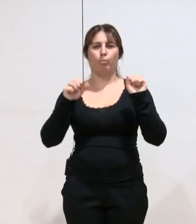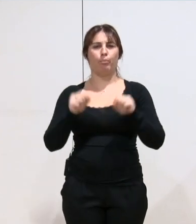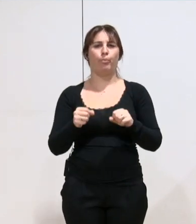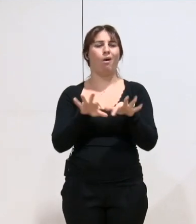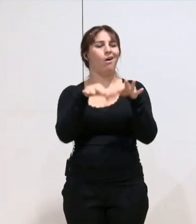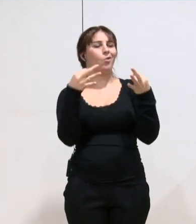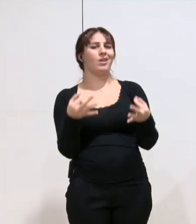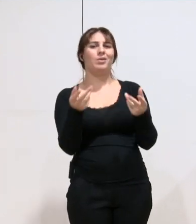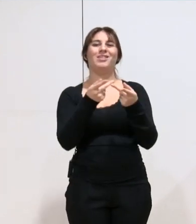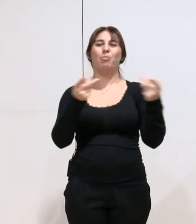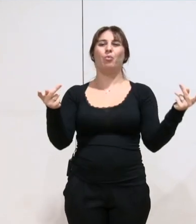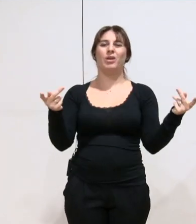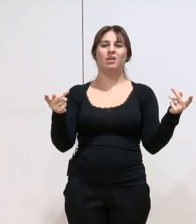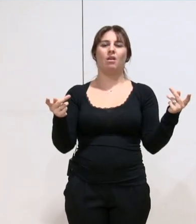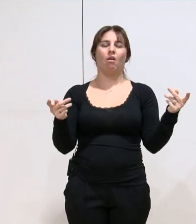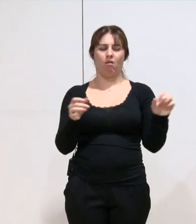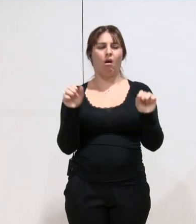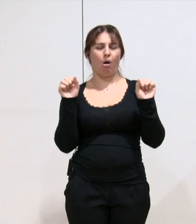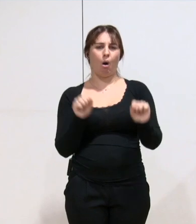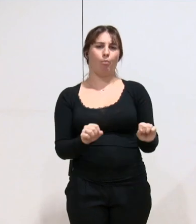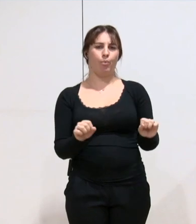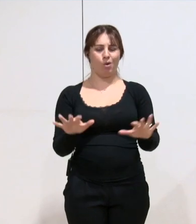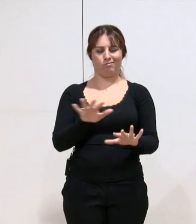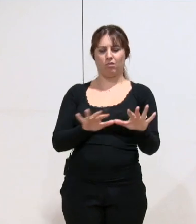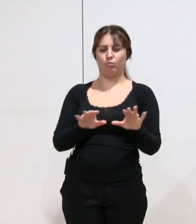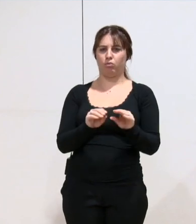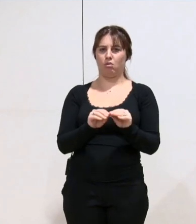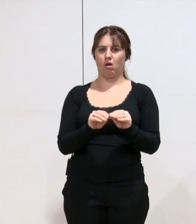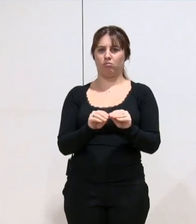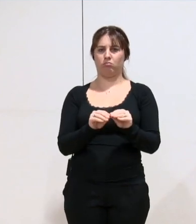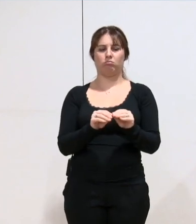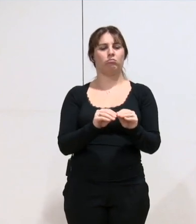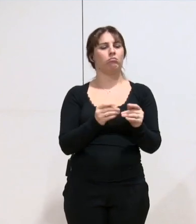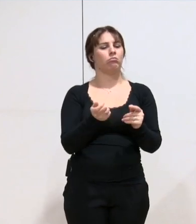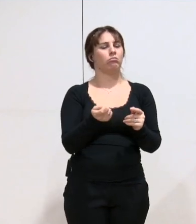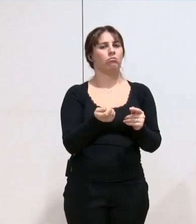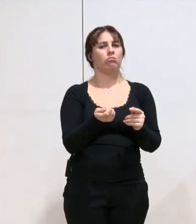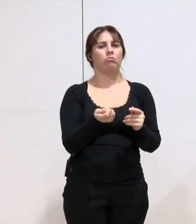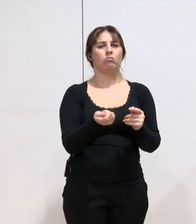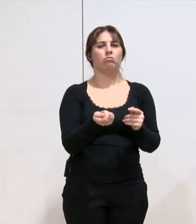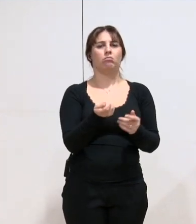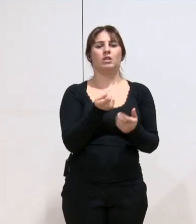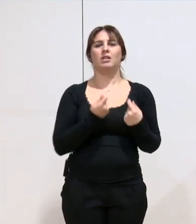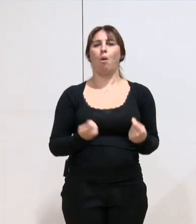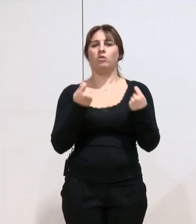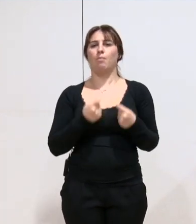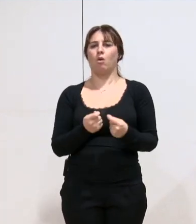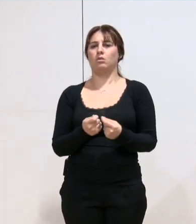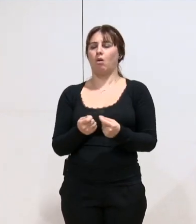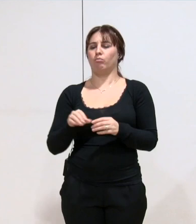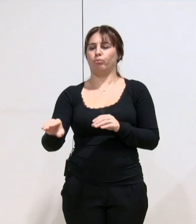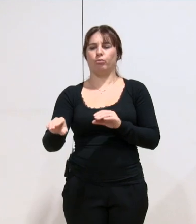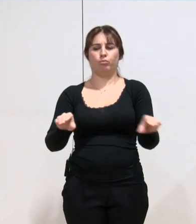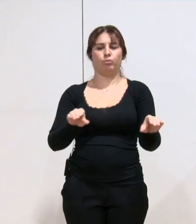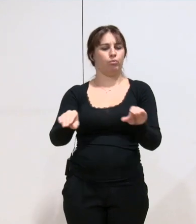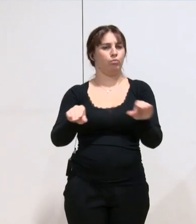vous permet pour dispatcher ces dépenses de ci, de là. Par contre, les recettes,